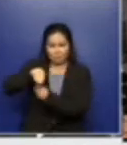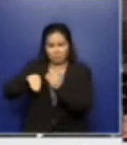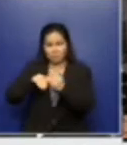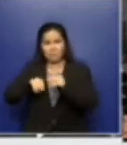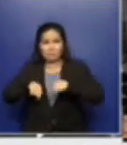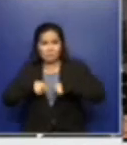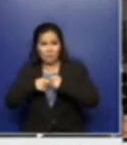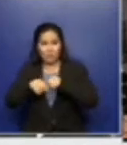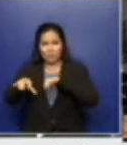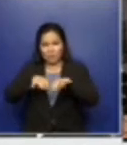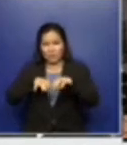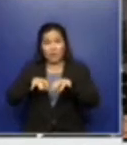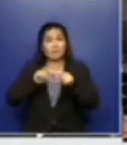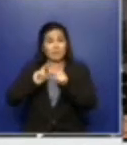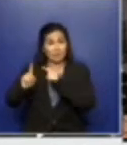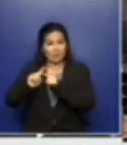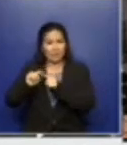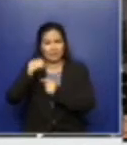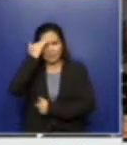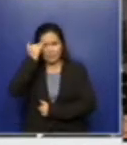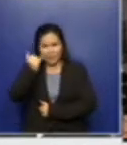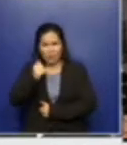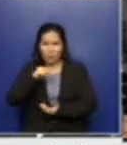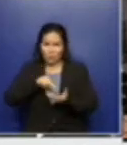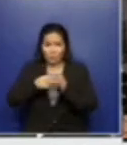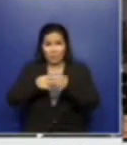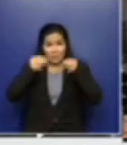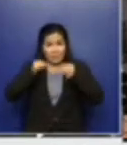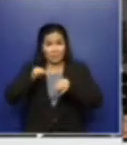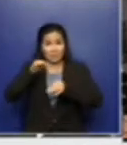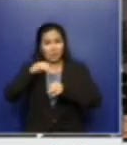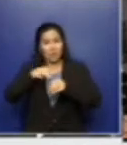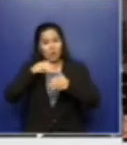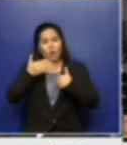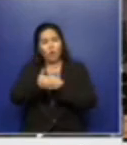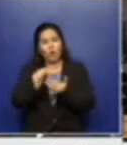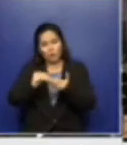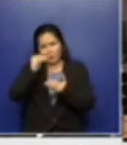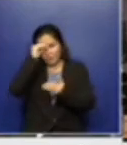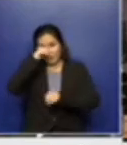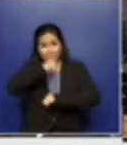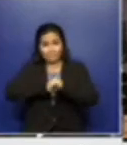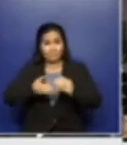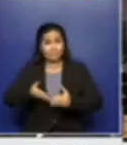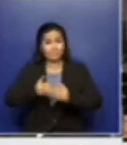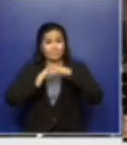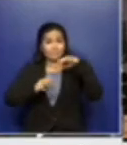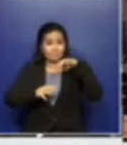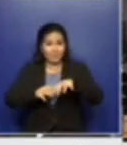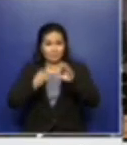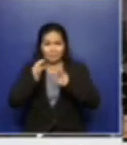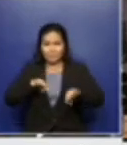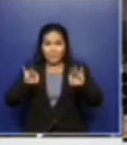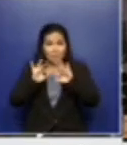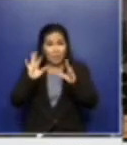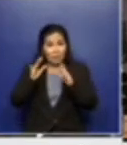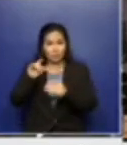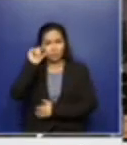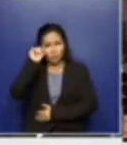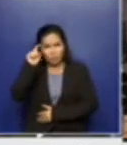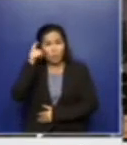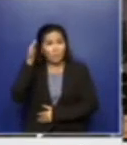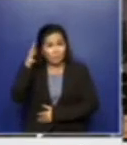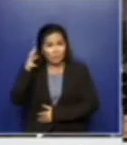การตัดสินแล้วนะคะว่าท่านคิดว่าการก่อสร้างอาคารเรียนให้ลูกหลานของเรา ไม่ได้จำเป็นไม่ได้เร่งด่วนไม่ได้รองรับ